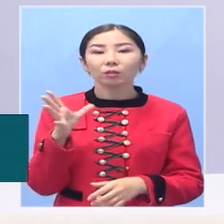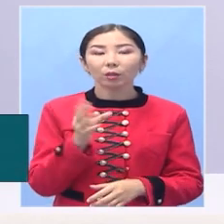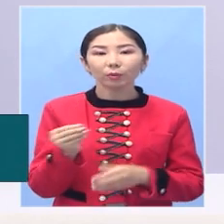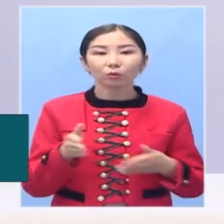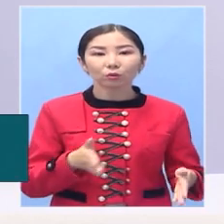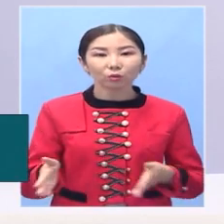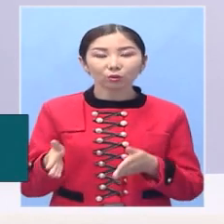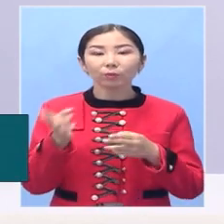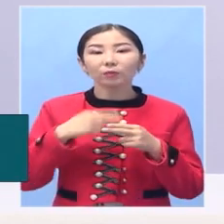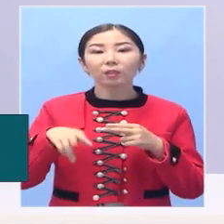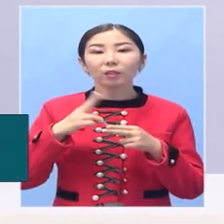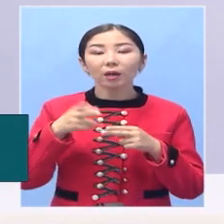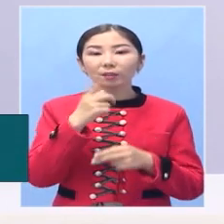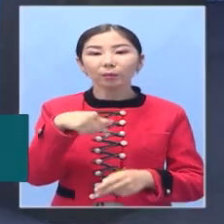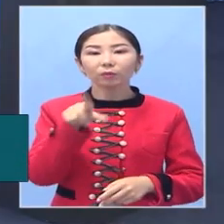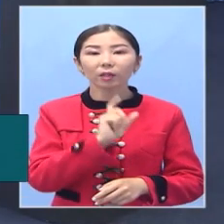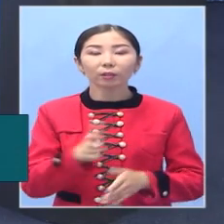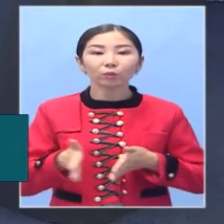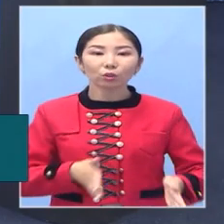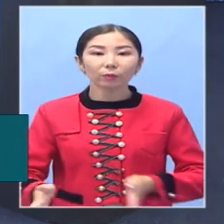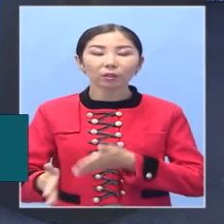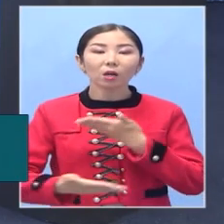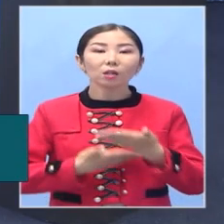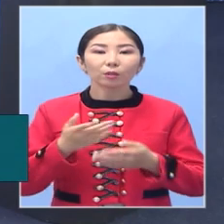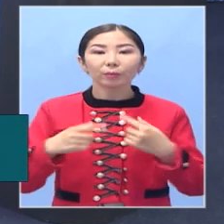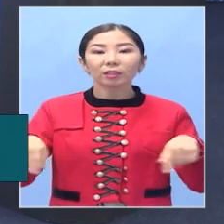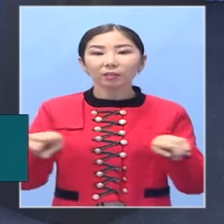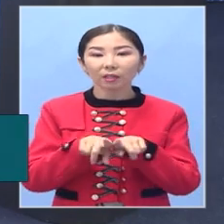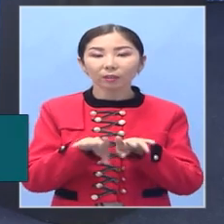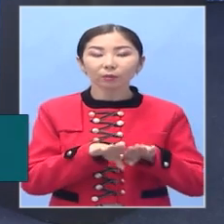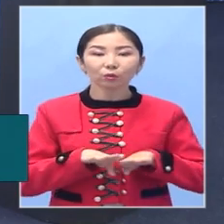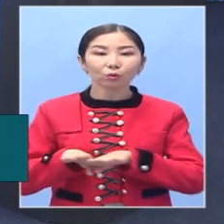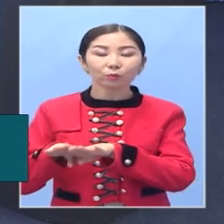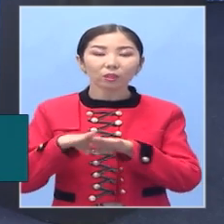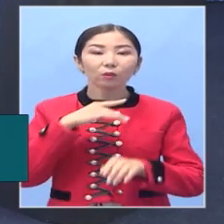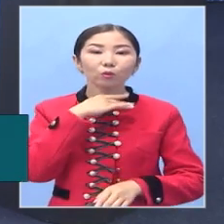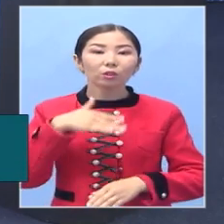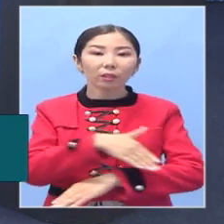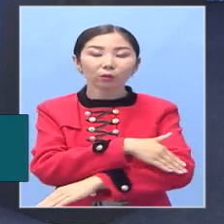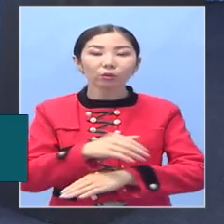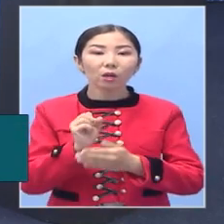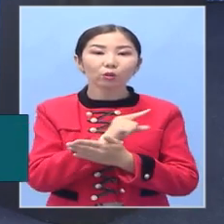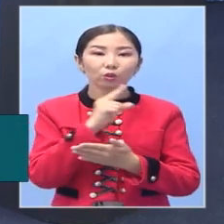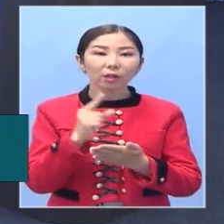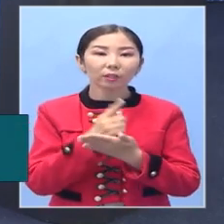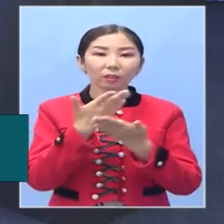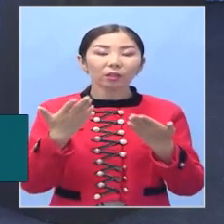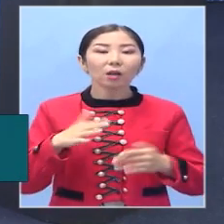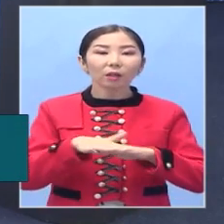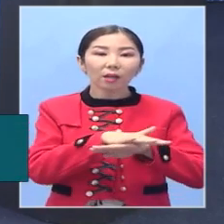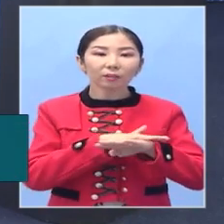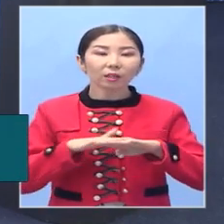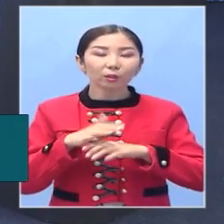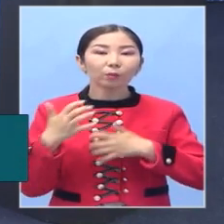жол кедергиси жатканда адамдардын жаяу жүргүнчүлөрдүн жолдо катар салына ма? Көптөгөн көчөлөрдө ошо сурак тургундарды мазалайды.